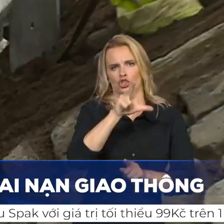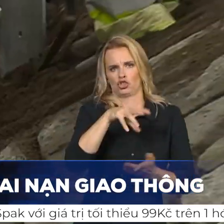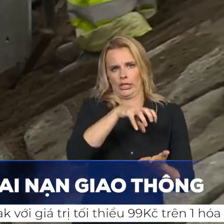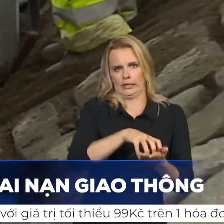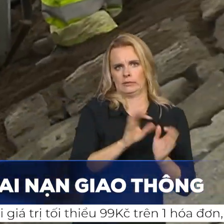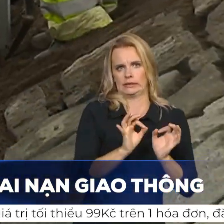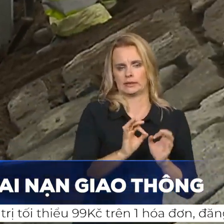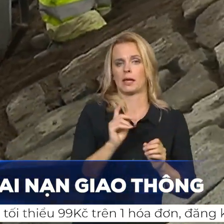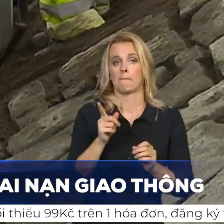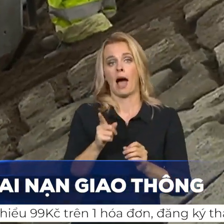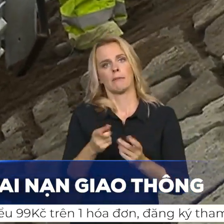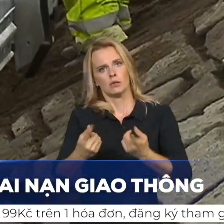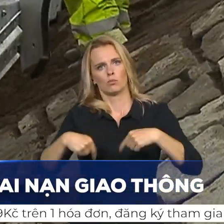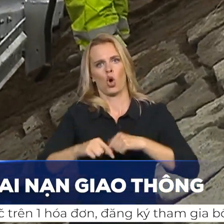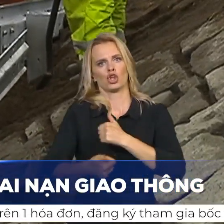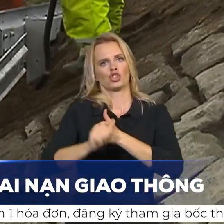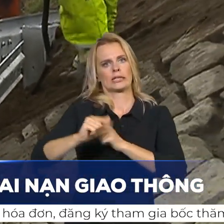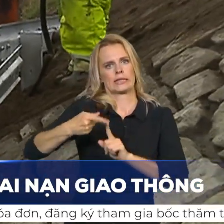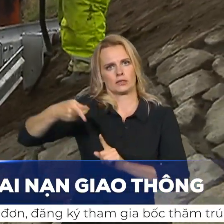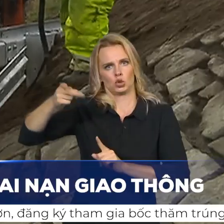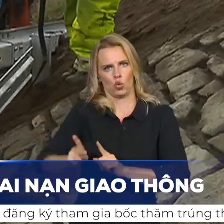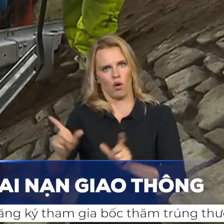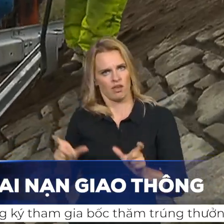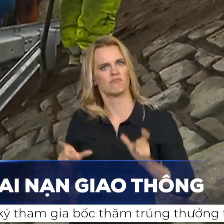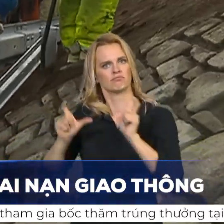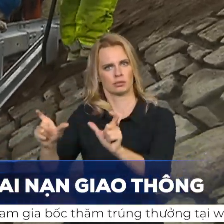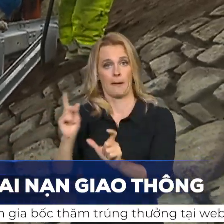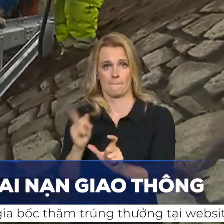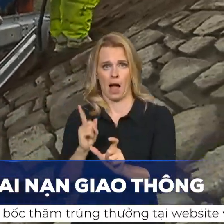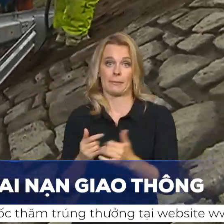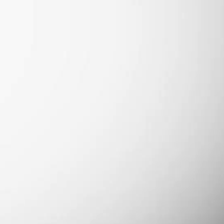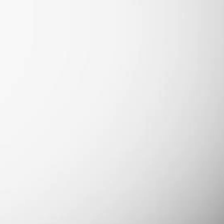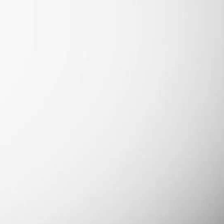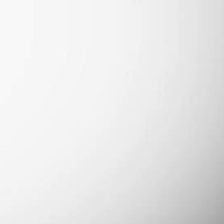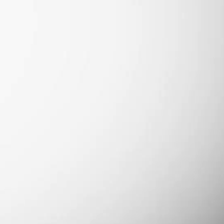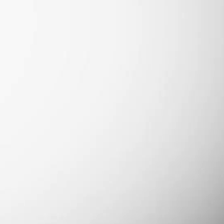bởi vì không có cơ sở hạ tầng nào có thể ngăn cản được tất cả các vụ tai nạn